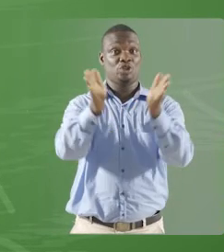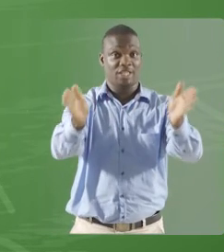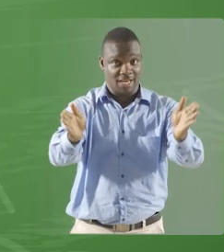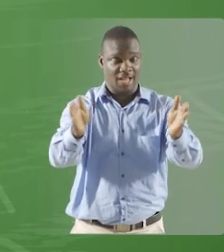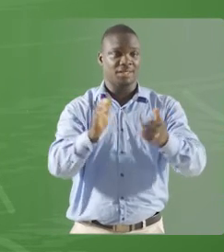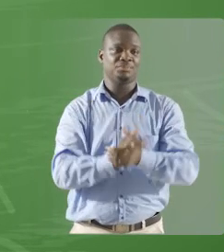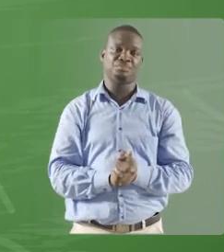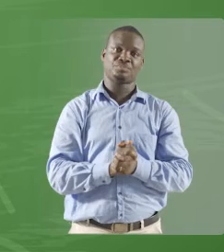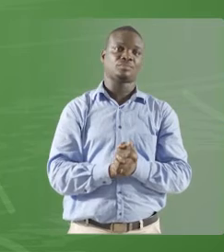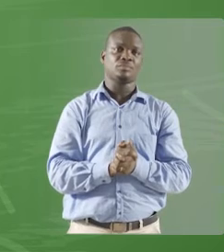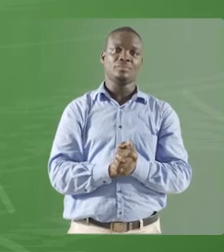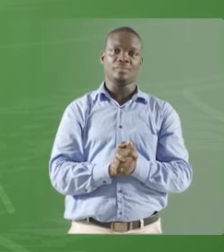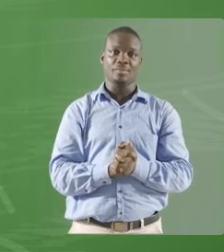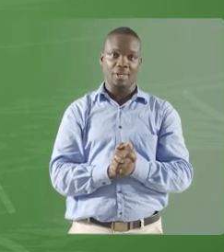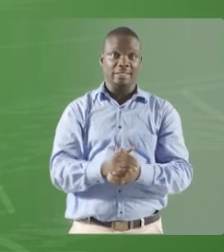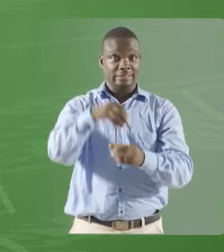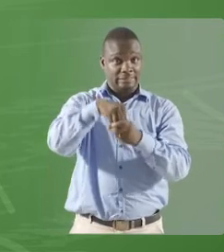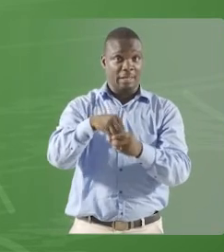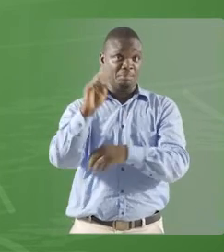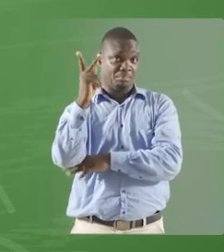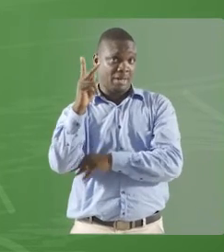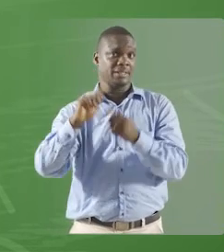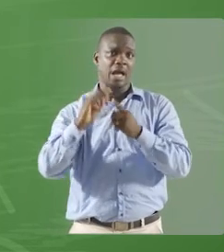générale que chez les plantes à fleurs,